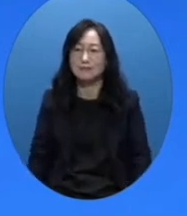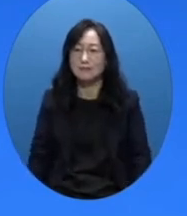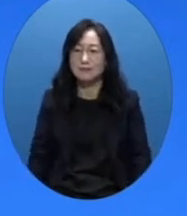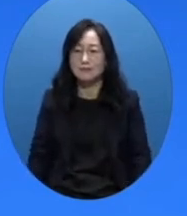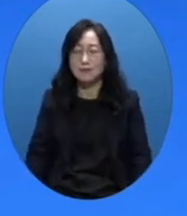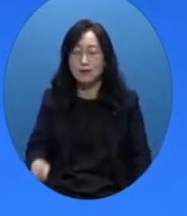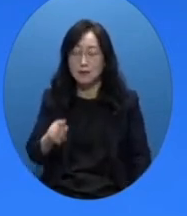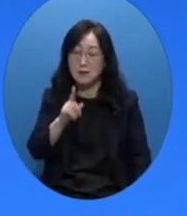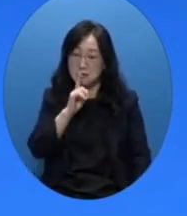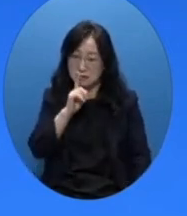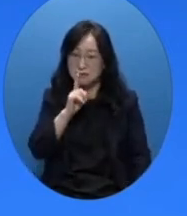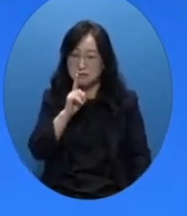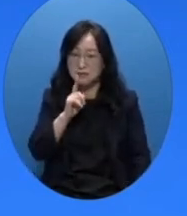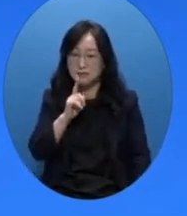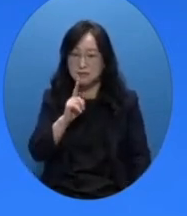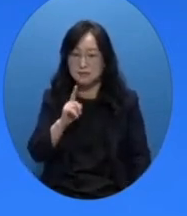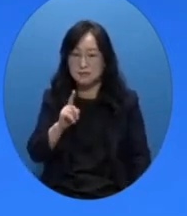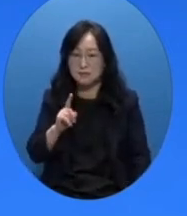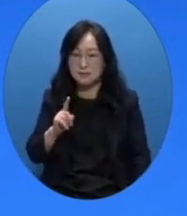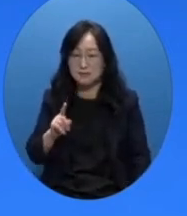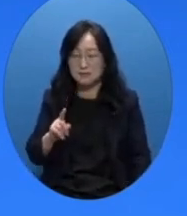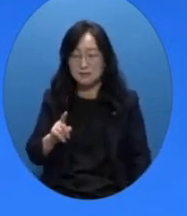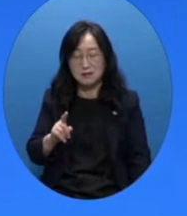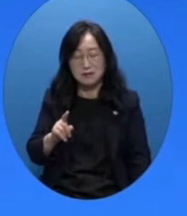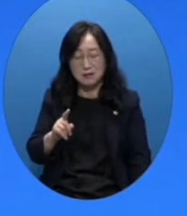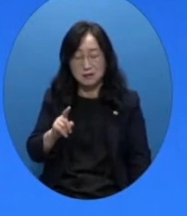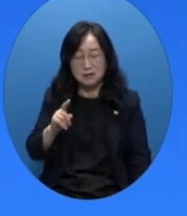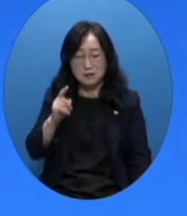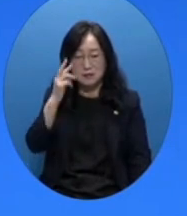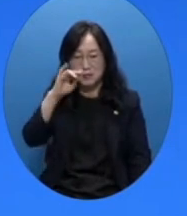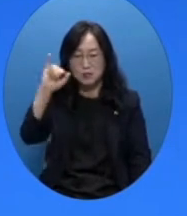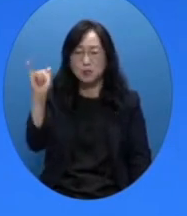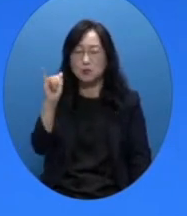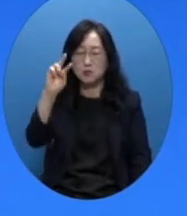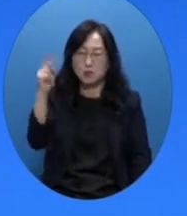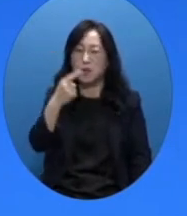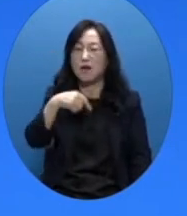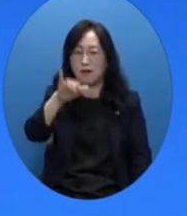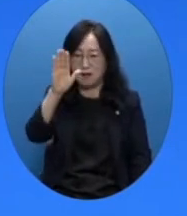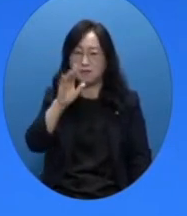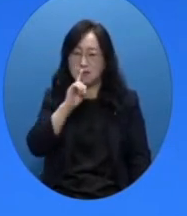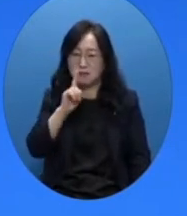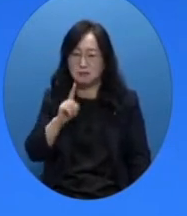그러면서 이 교포가 미국으로 돌아갔다고 하는 얘기를 전 만화로 된 걸 저한테 보내줬어요.